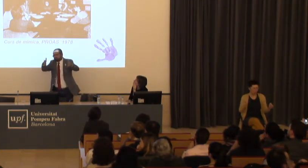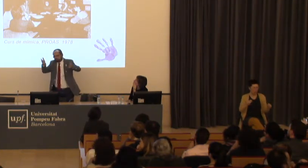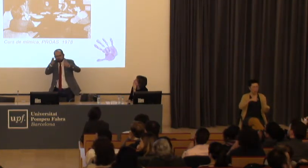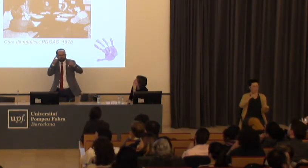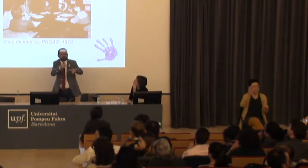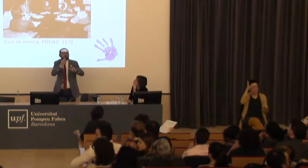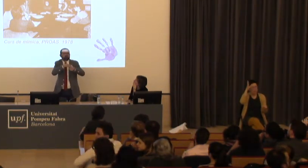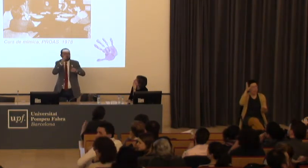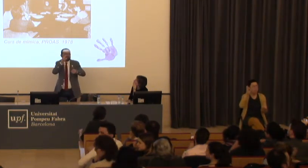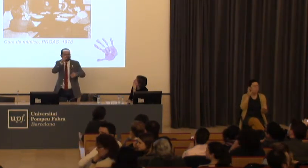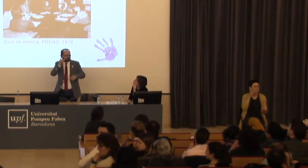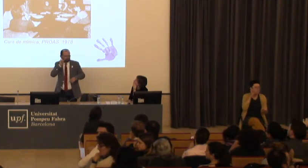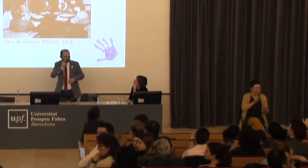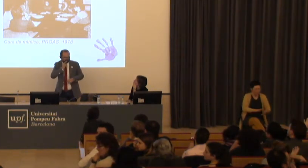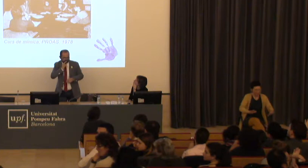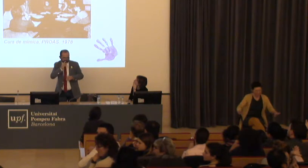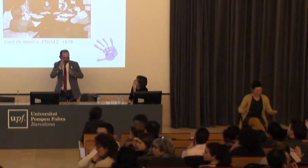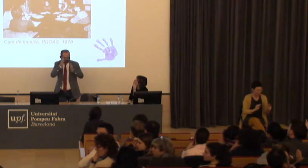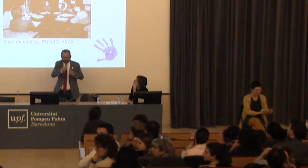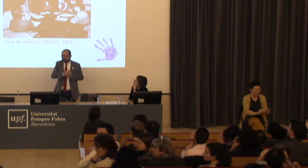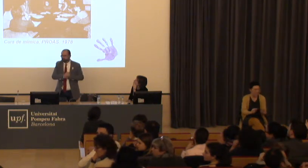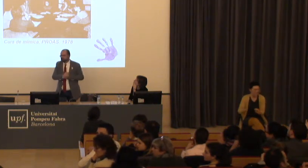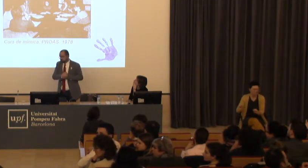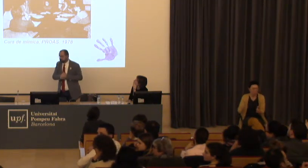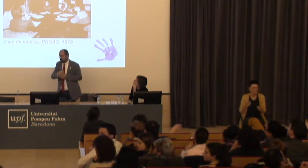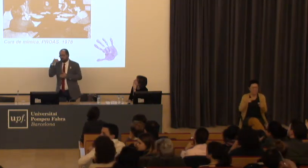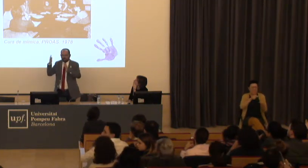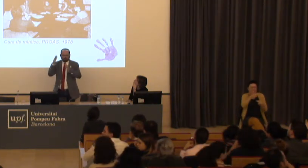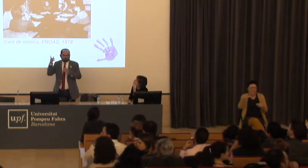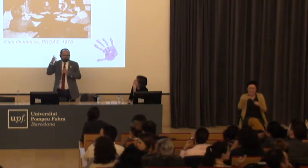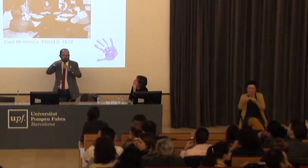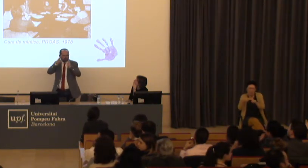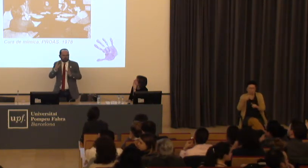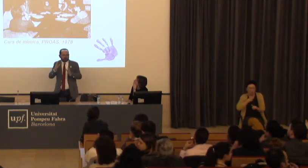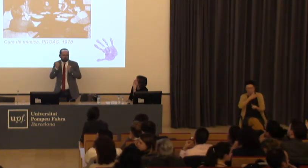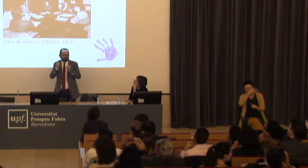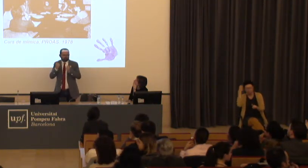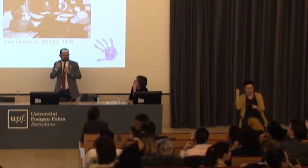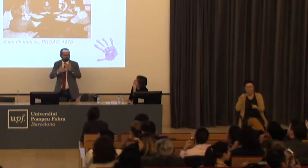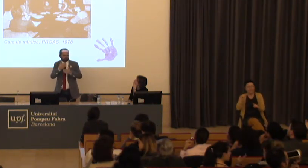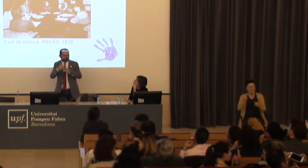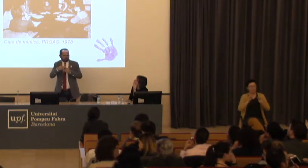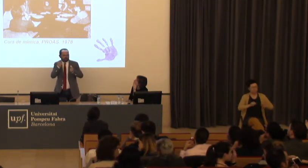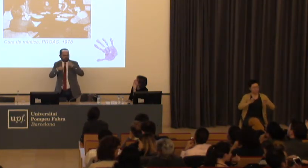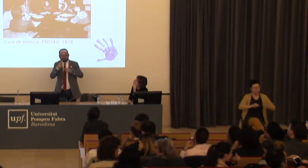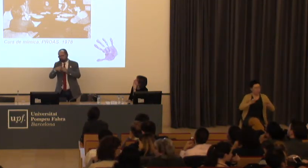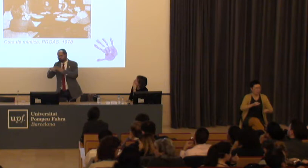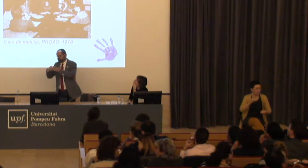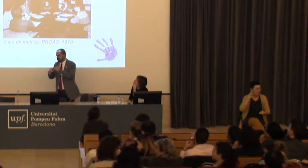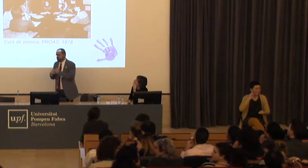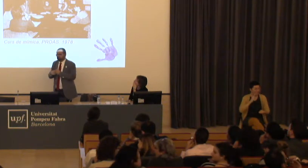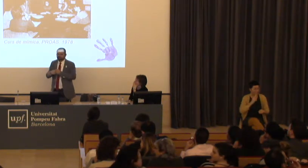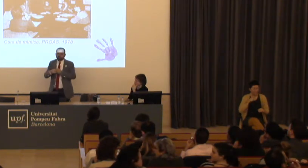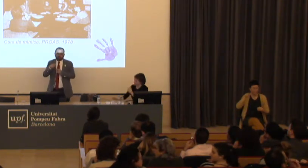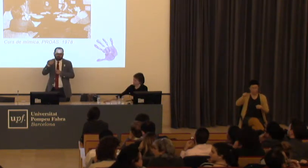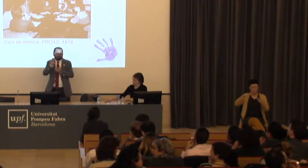Era el patronat, no recordo ben bé, però era de persones sordes, un curs per persones sordes. Era una institució molt